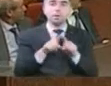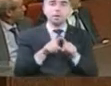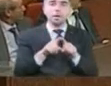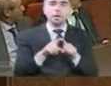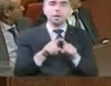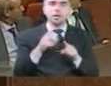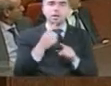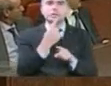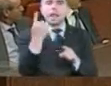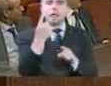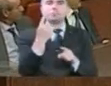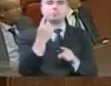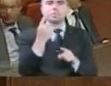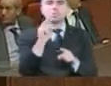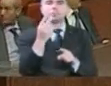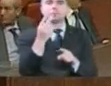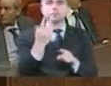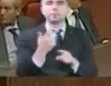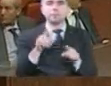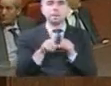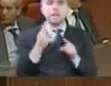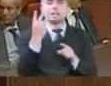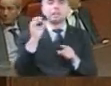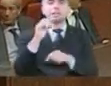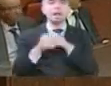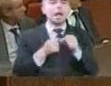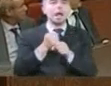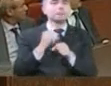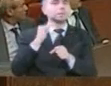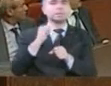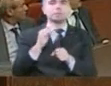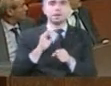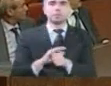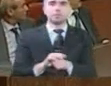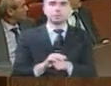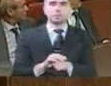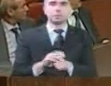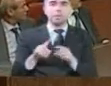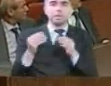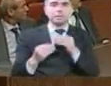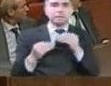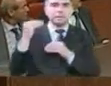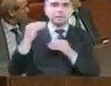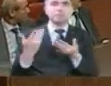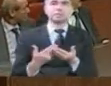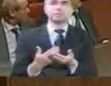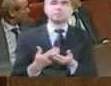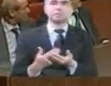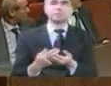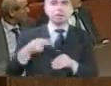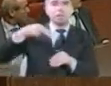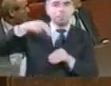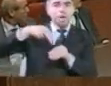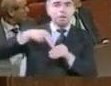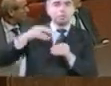24 ريال الخبزه. راه هذه 30 عام وهو ب 24 ريال. شنو اللي تزاد؟ حتى ليسونس اللي